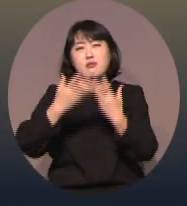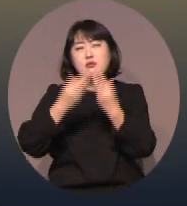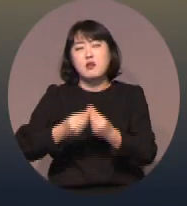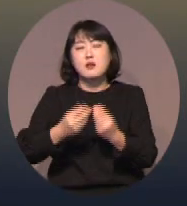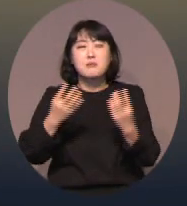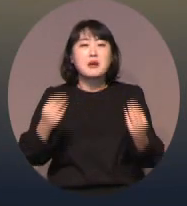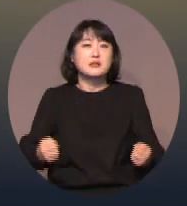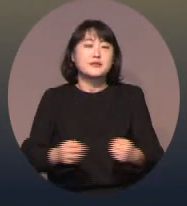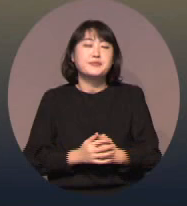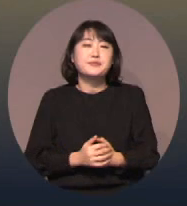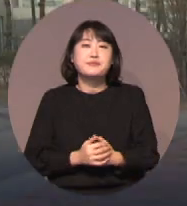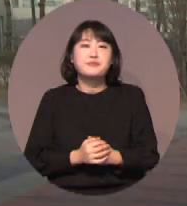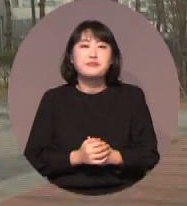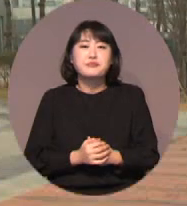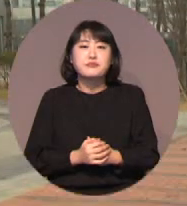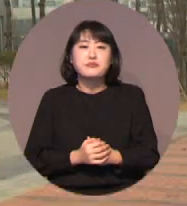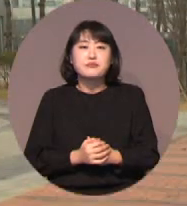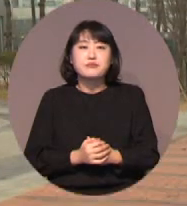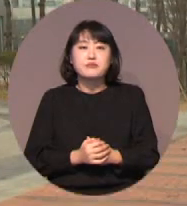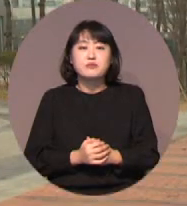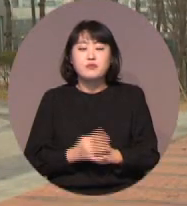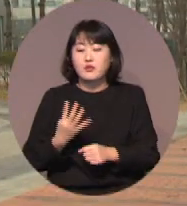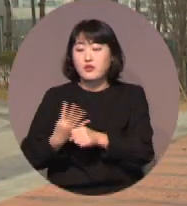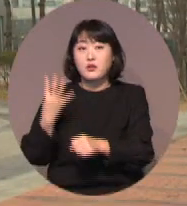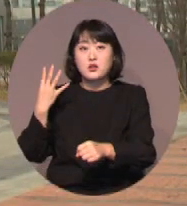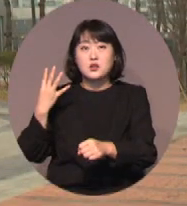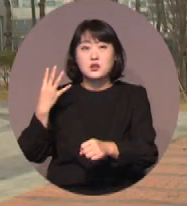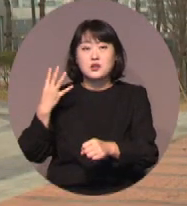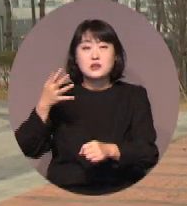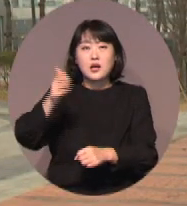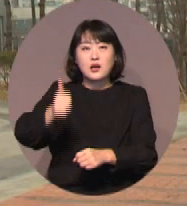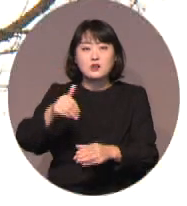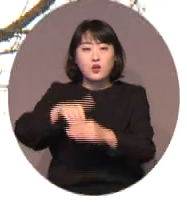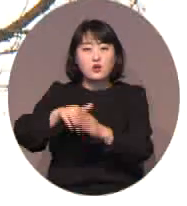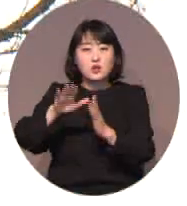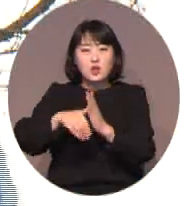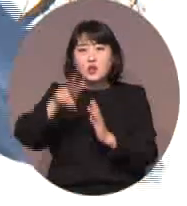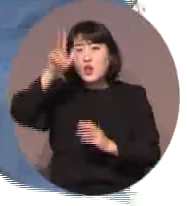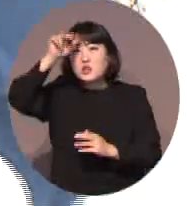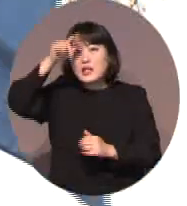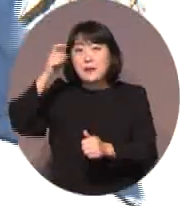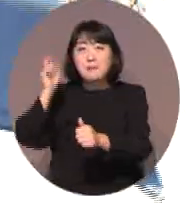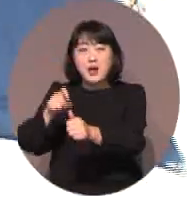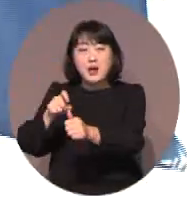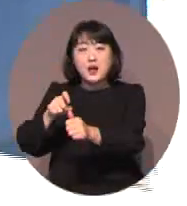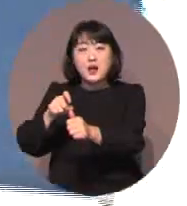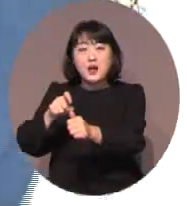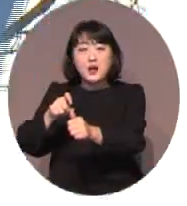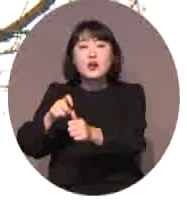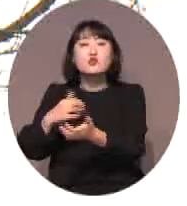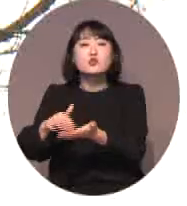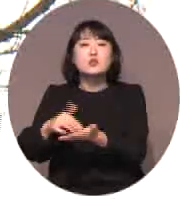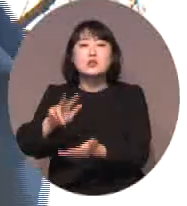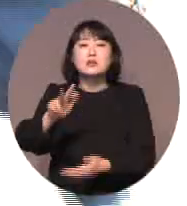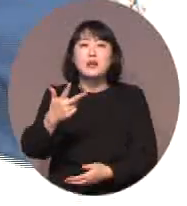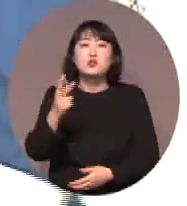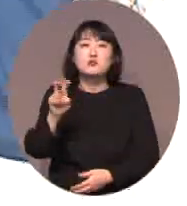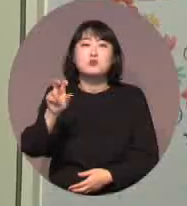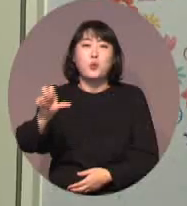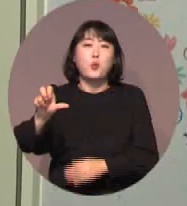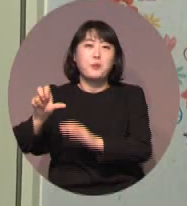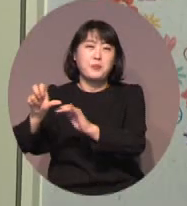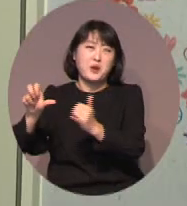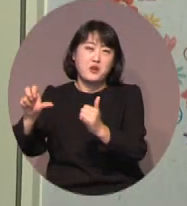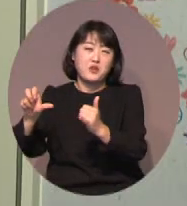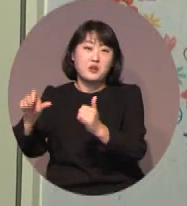많이 발생하고 있습니다 4년 전 조합장 선거에서 경찰에 적발된 선거 사범은 700